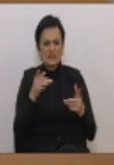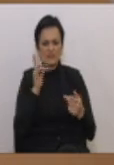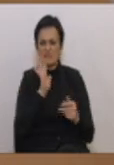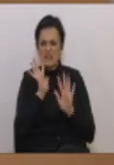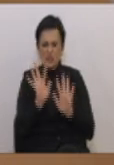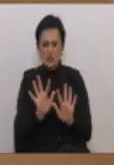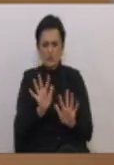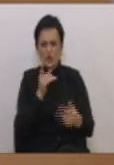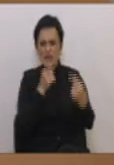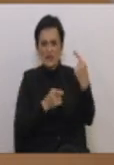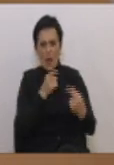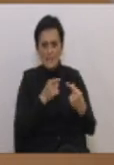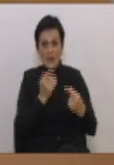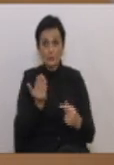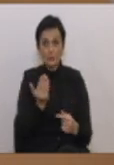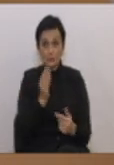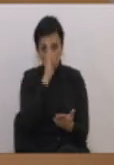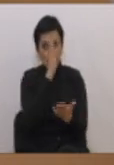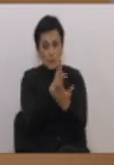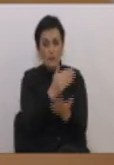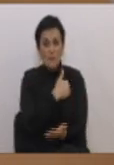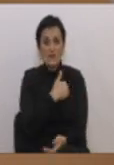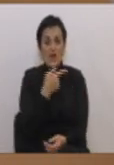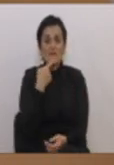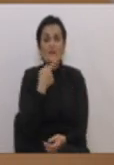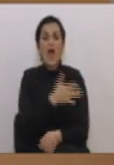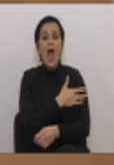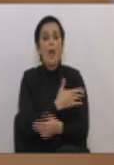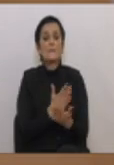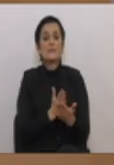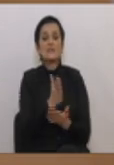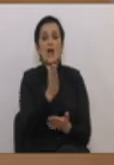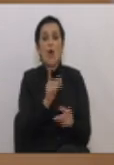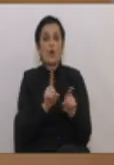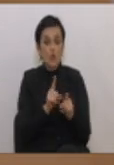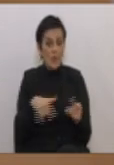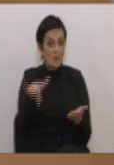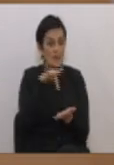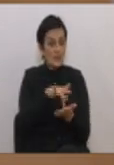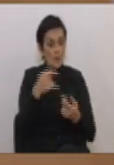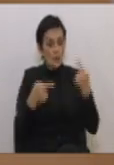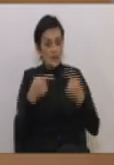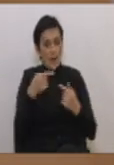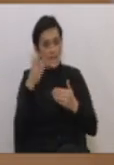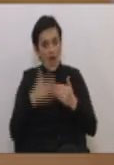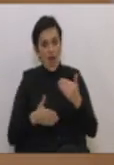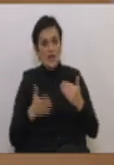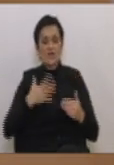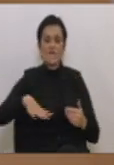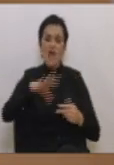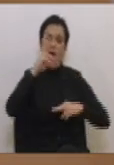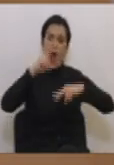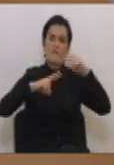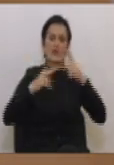დაპირისპირებას და პირდაპირ მინდა გითხრათ, ეს რას ემსახურება, ასე დავასრულებთ სამოქალაქო დაპირისპირებას, ქვეყანას ავაშენებთ ესე? Თუ